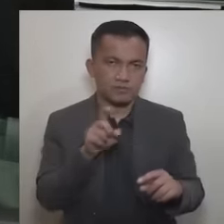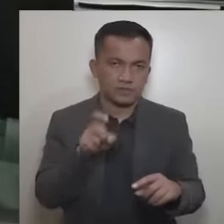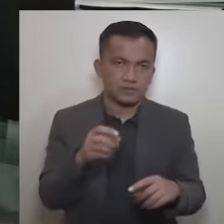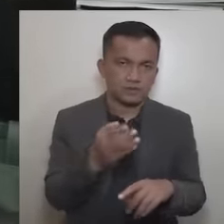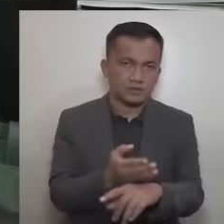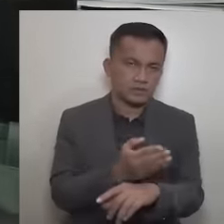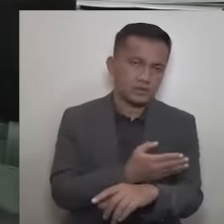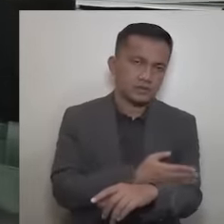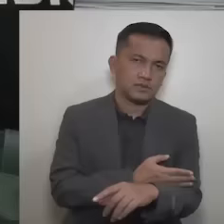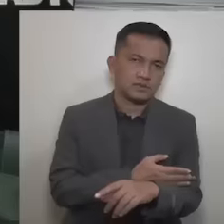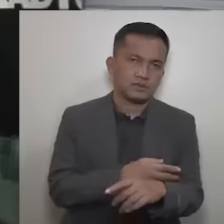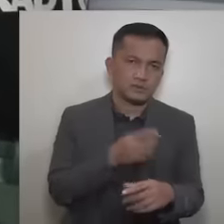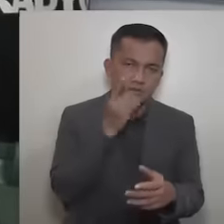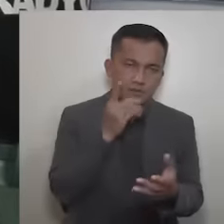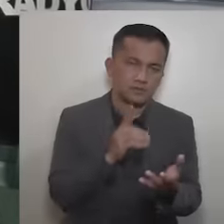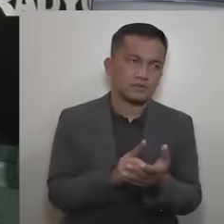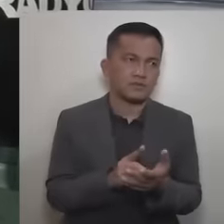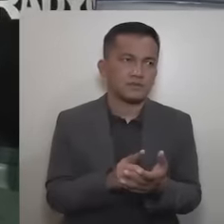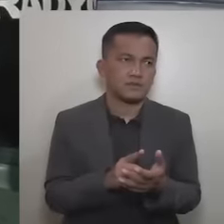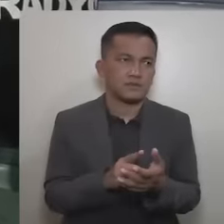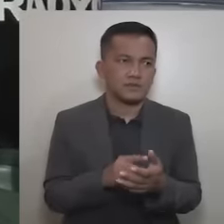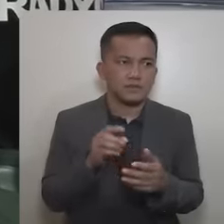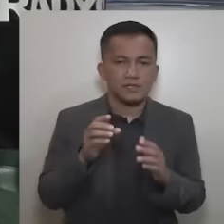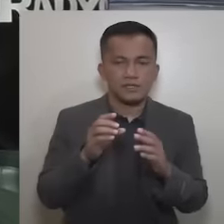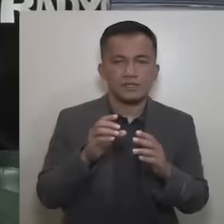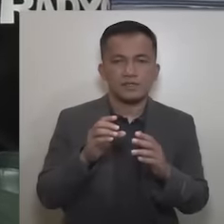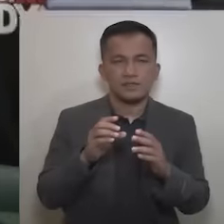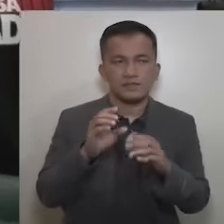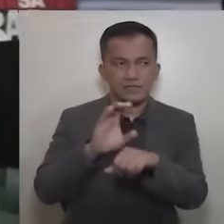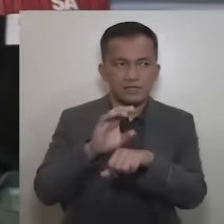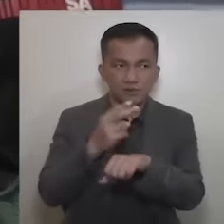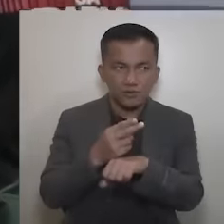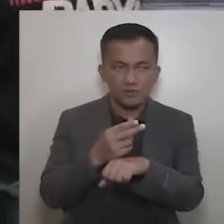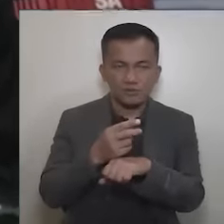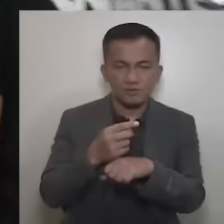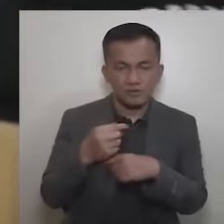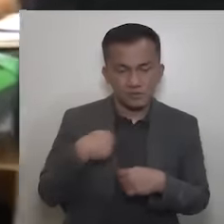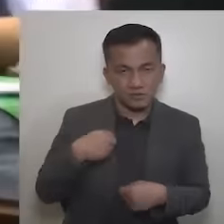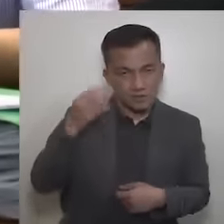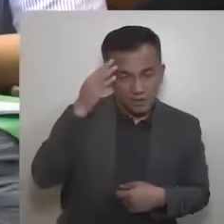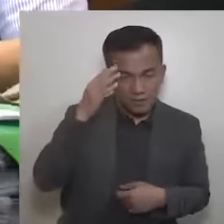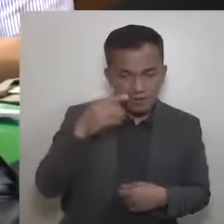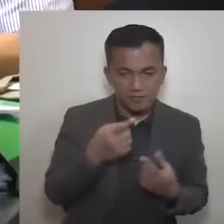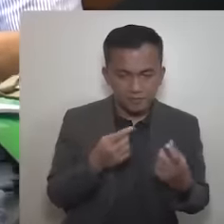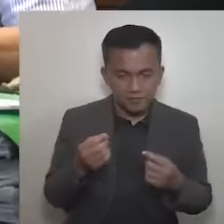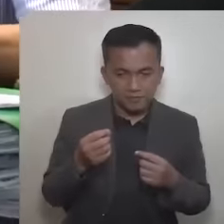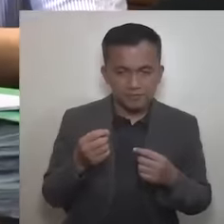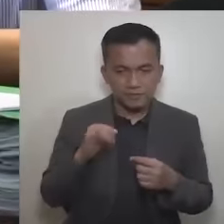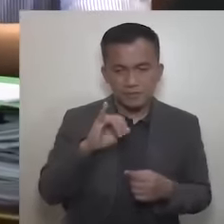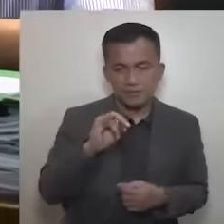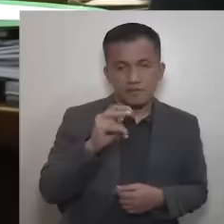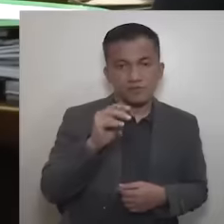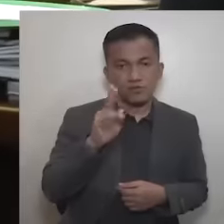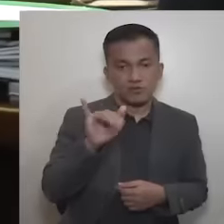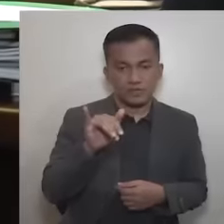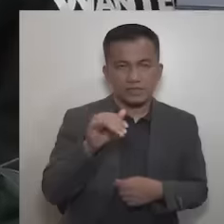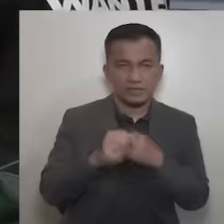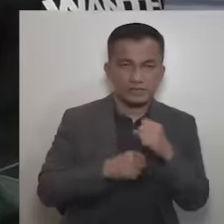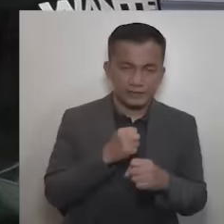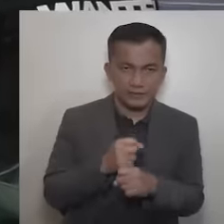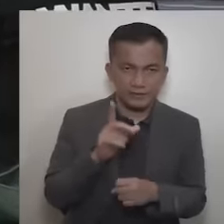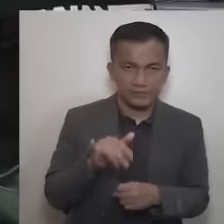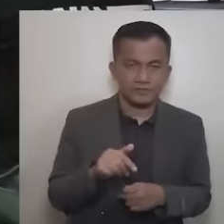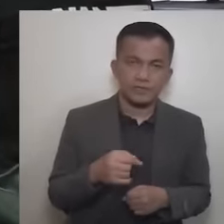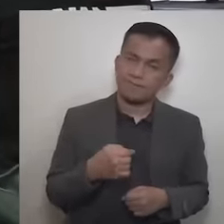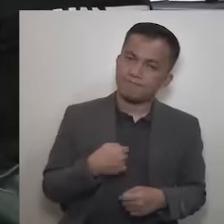have to improve dito sa documentation ng City Halls. Kasi nga, as far as I know, we have to conduct an inventory yearly.